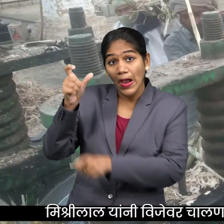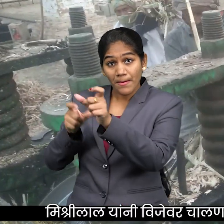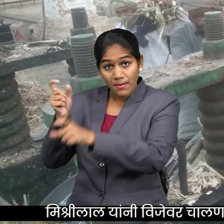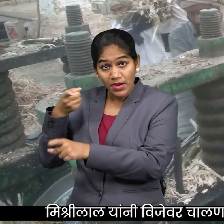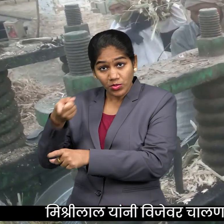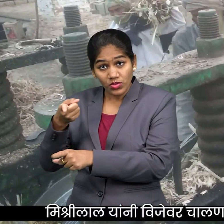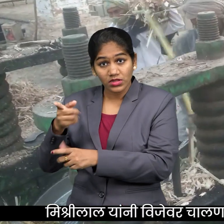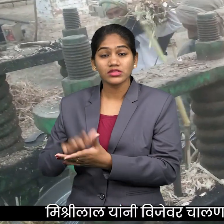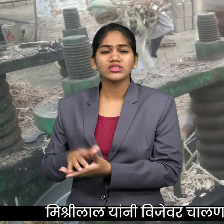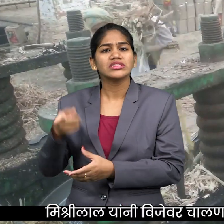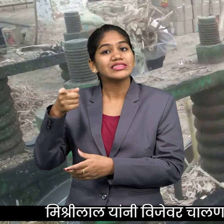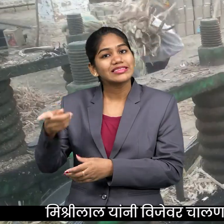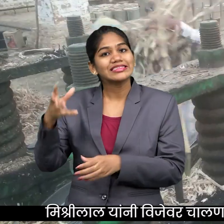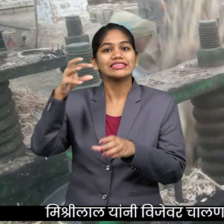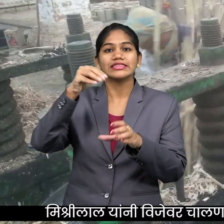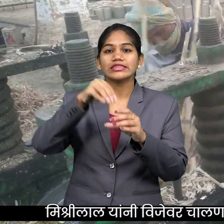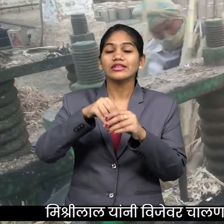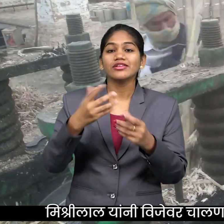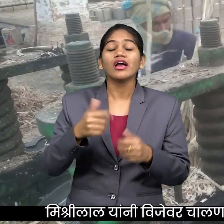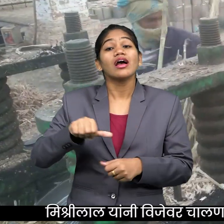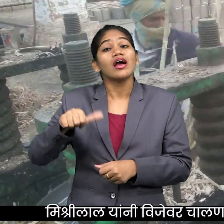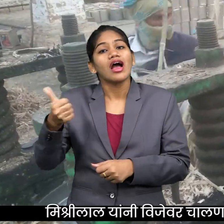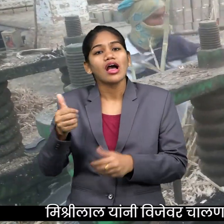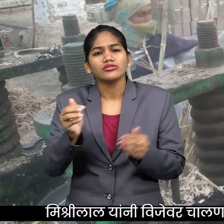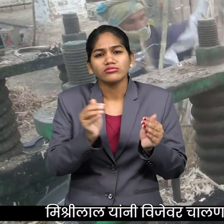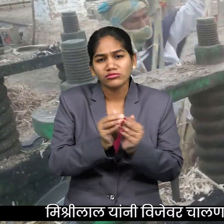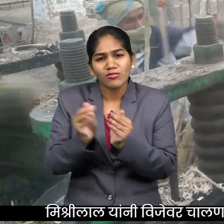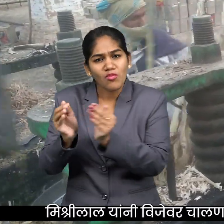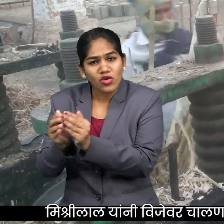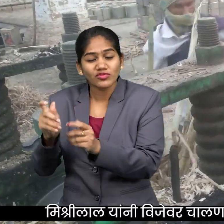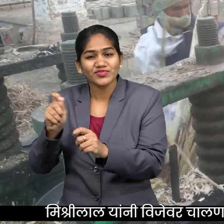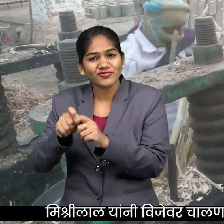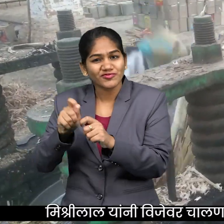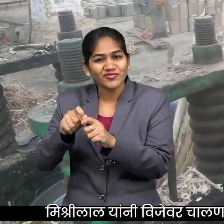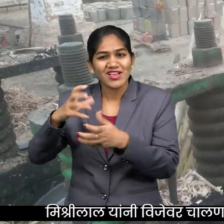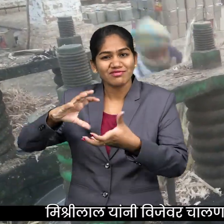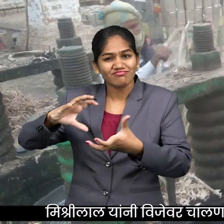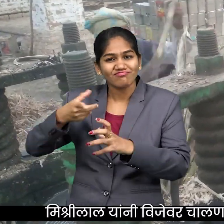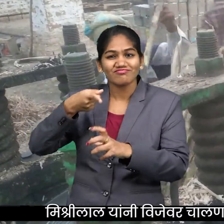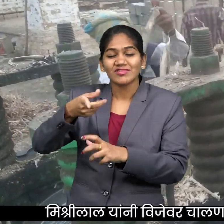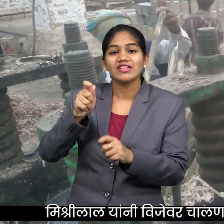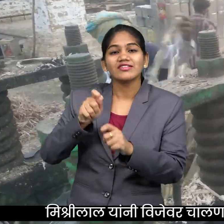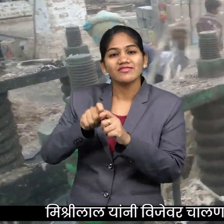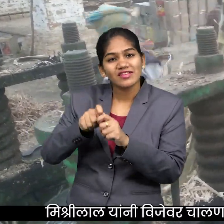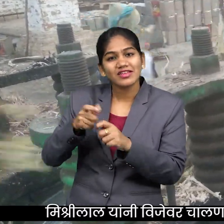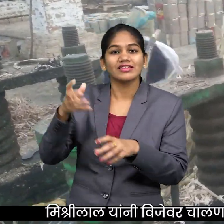मिश्रीलाल यांनी विजेवर चालणारे यांत्रिक ऊस गाळप यंत्र विकत घेतले आहे.